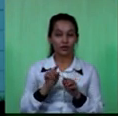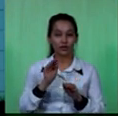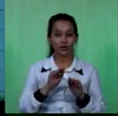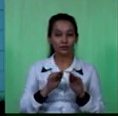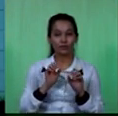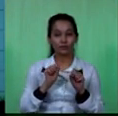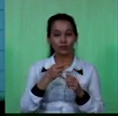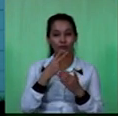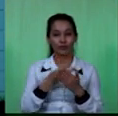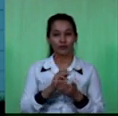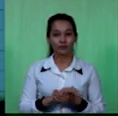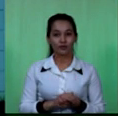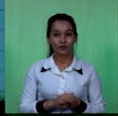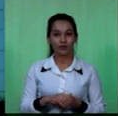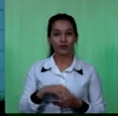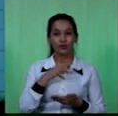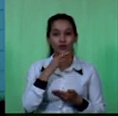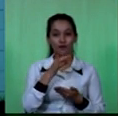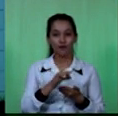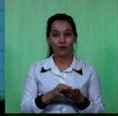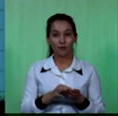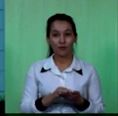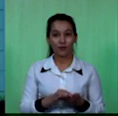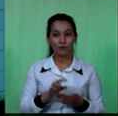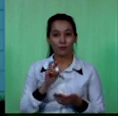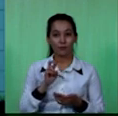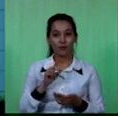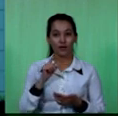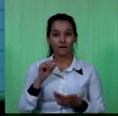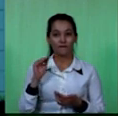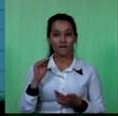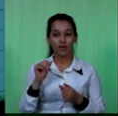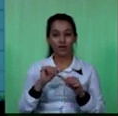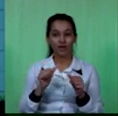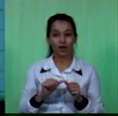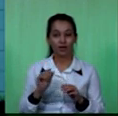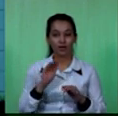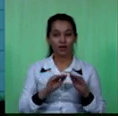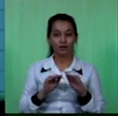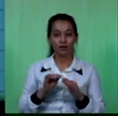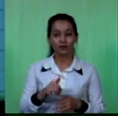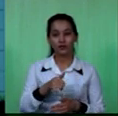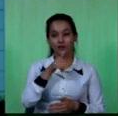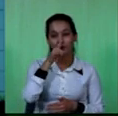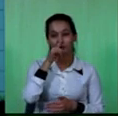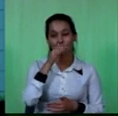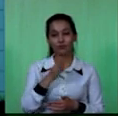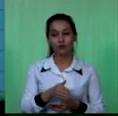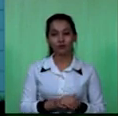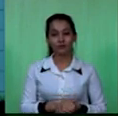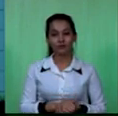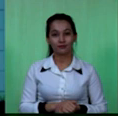oldik. Demak, javob B, E va F shakllarini yasab